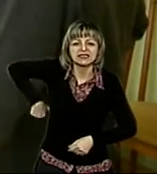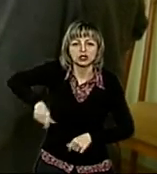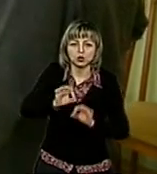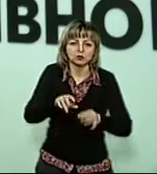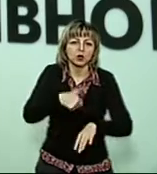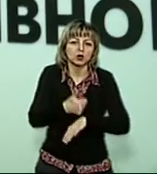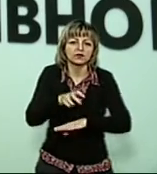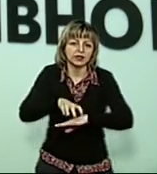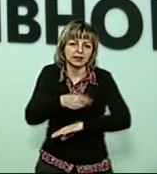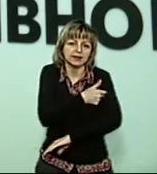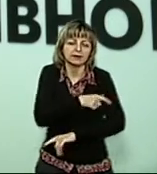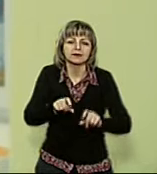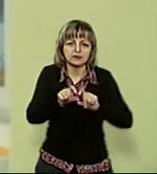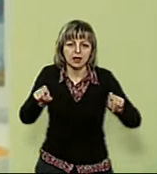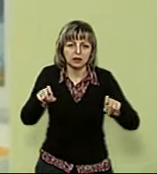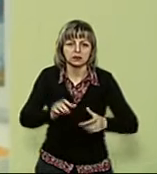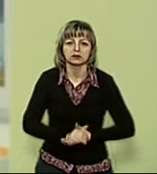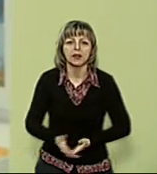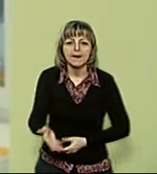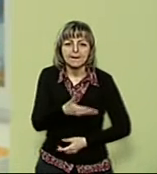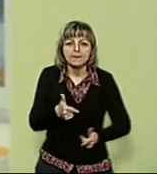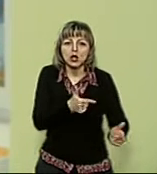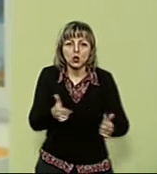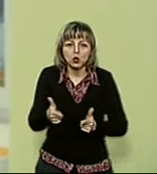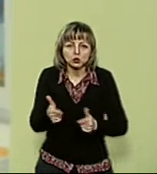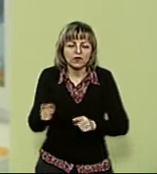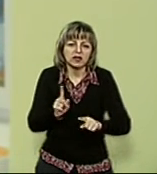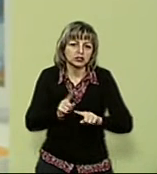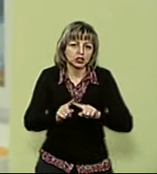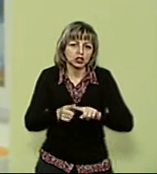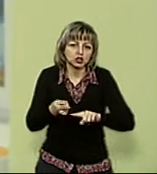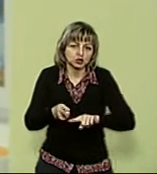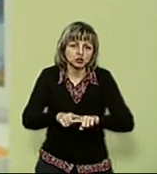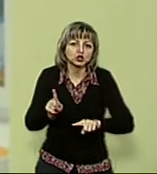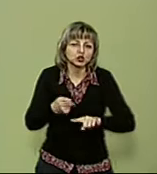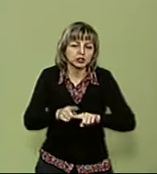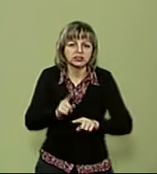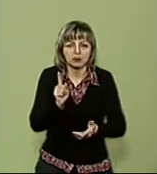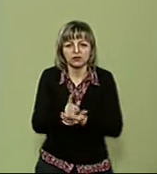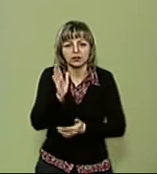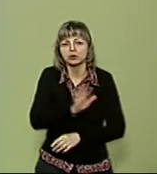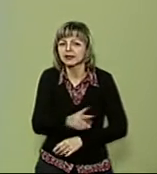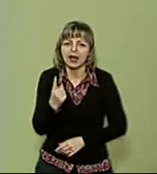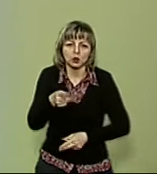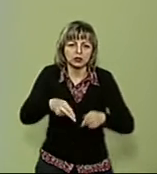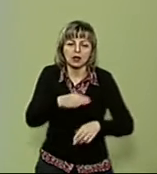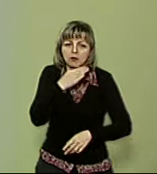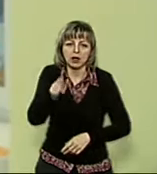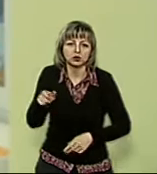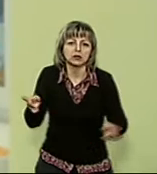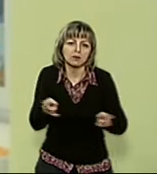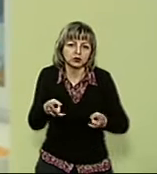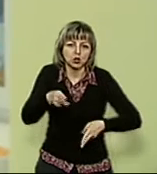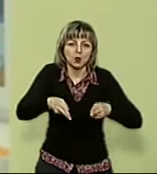головний лікар закладу Олег Самчук. Ми готувалися до того, що це має бути не одна операція, тому що багато людей